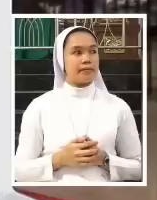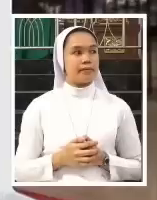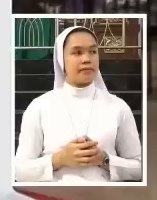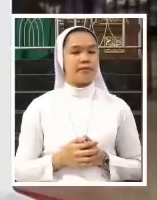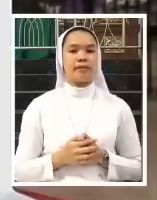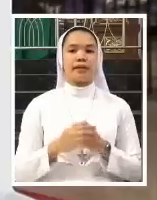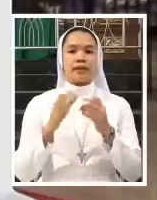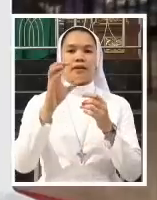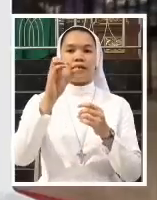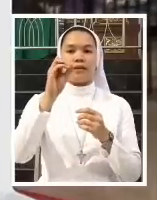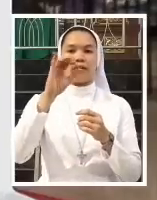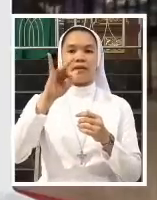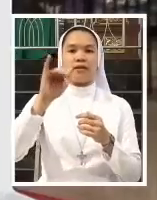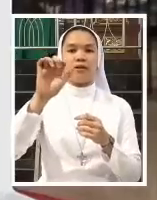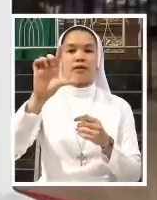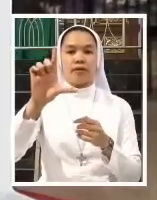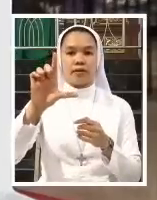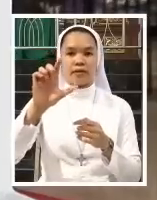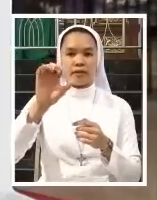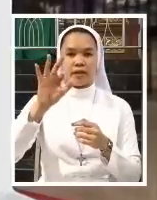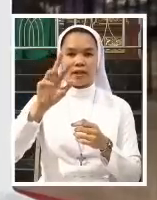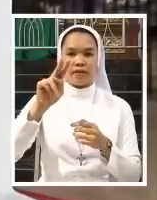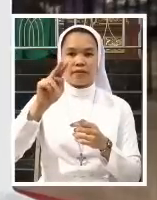An oleum infirmorum.